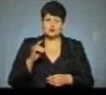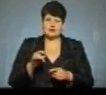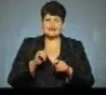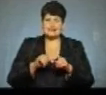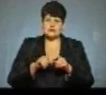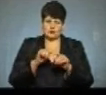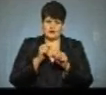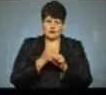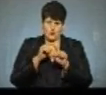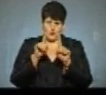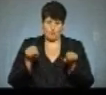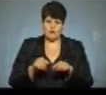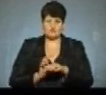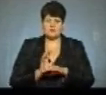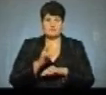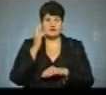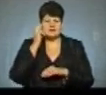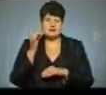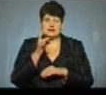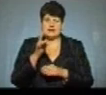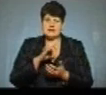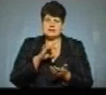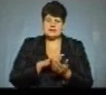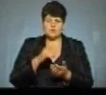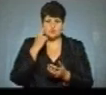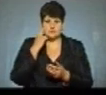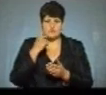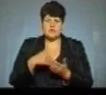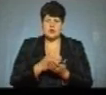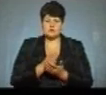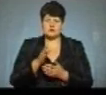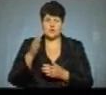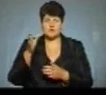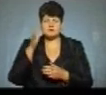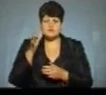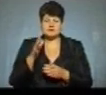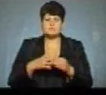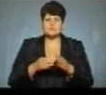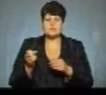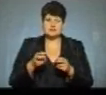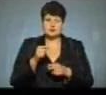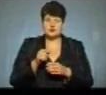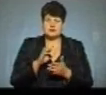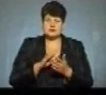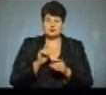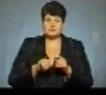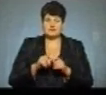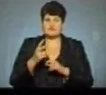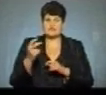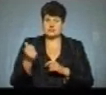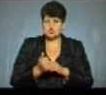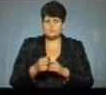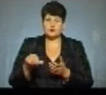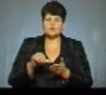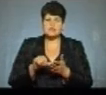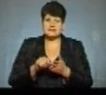роботи учителів відправлять до Київського регіонального центру оцінювання якості освіти. Фахівці цього центру перевірятимуть їх 2 тижні.